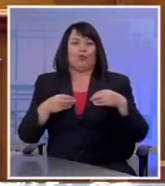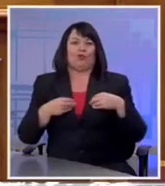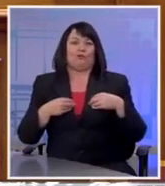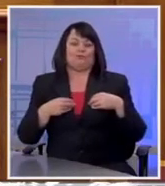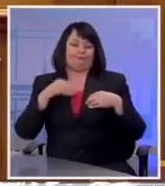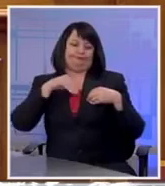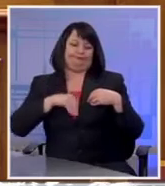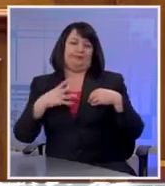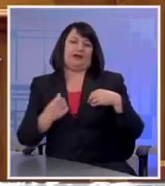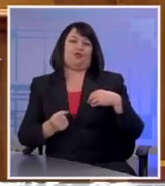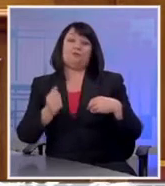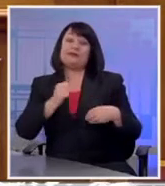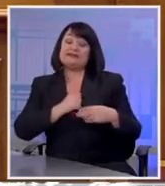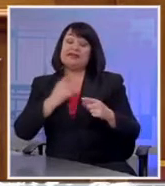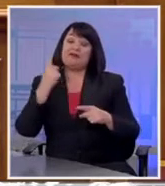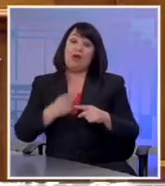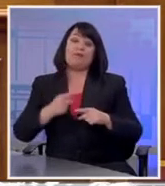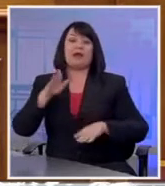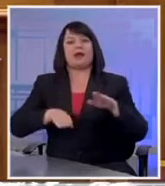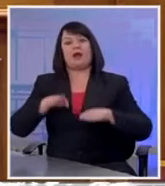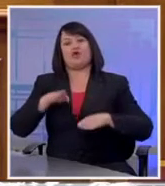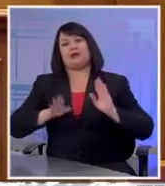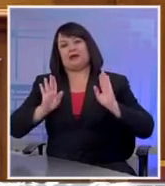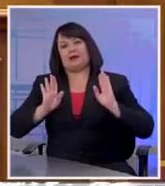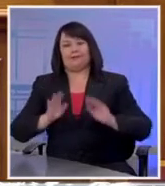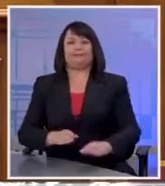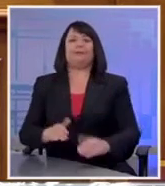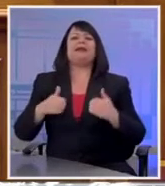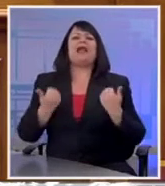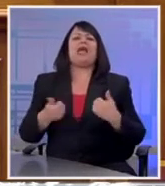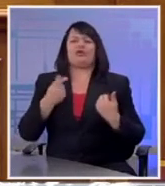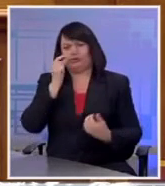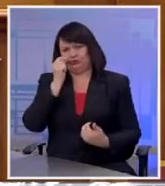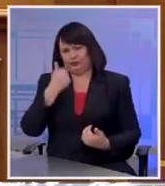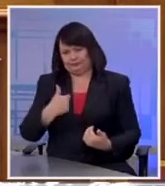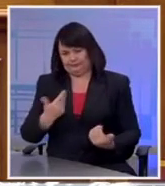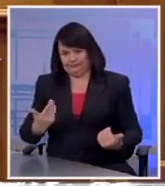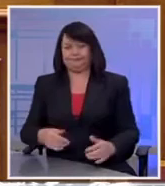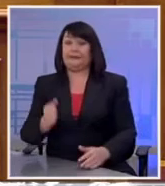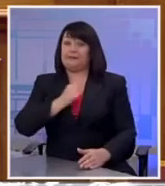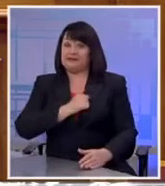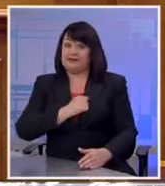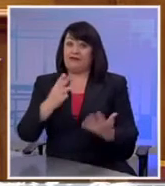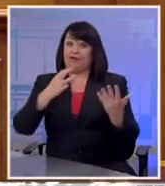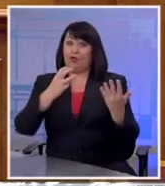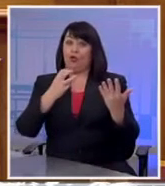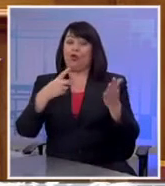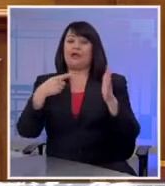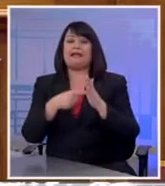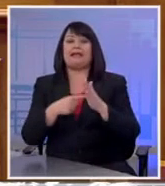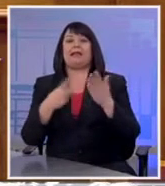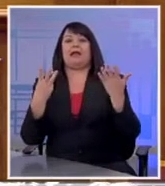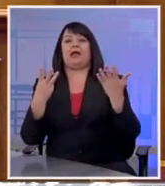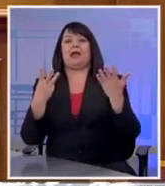μέσα. Την είχα από νεαρός. Και πιστεύω ότι το 81, αν το Πασόκ